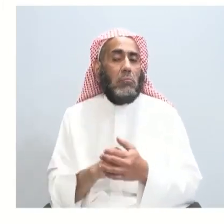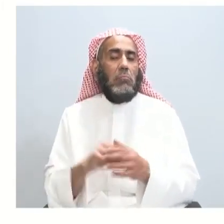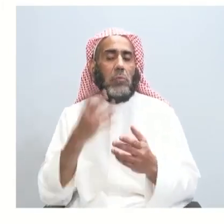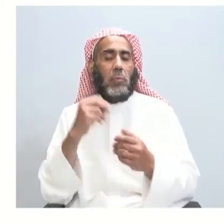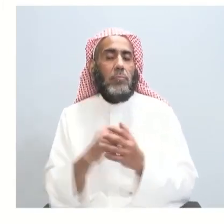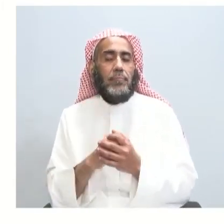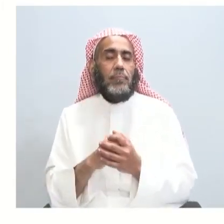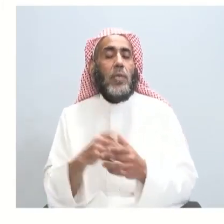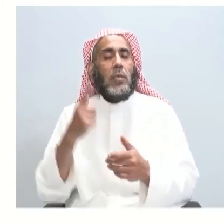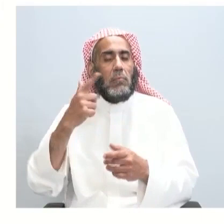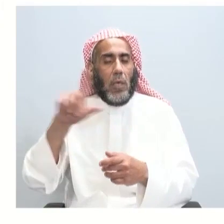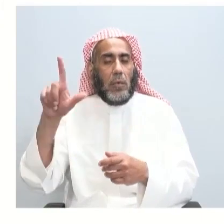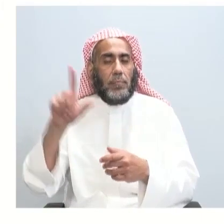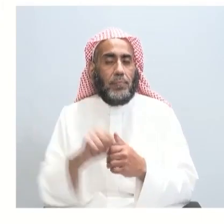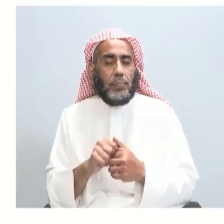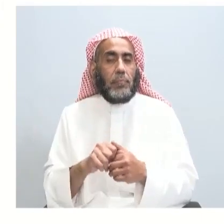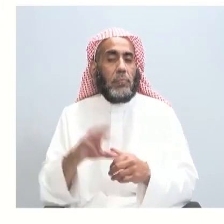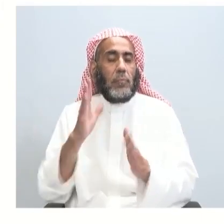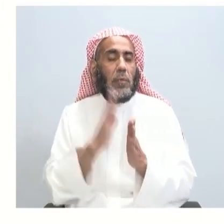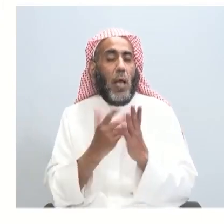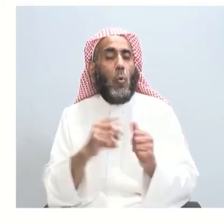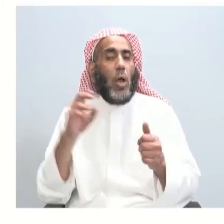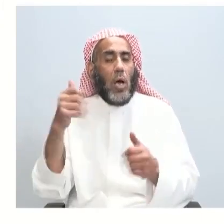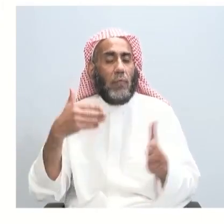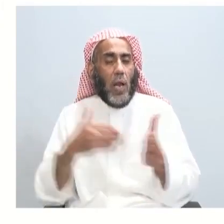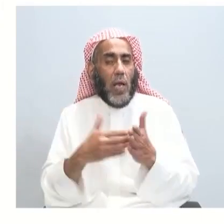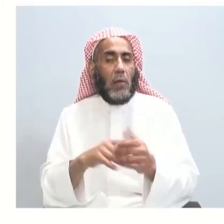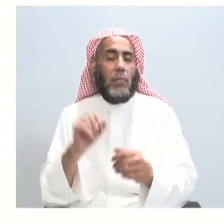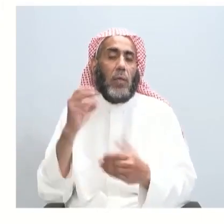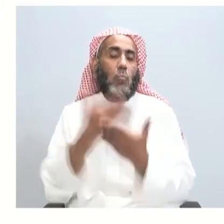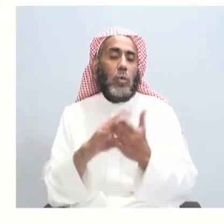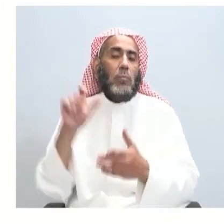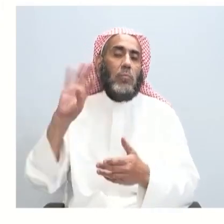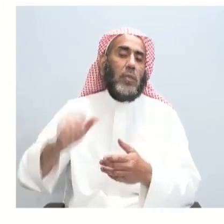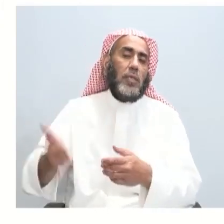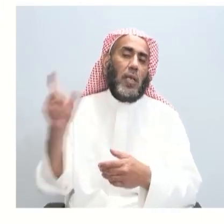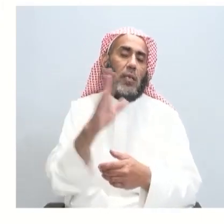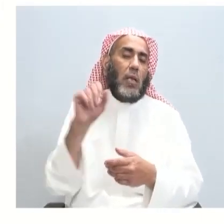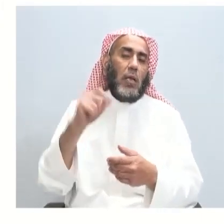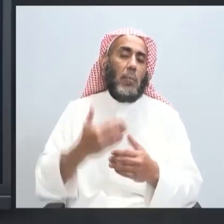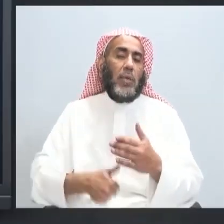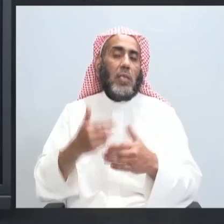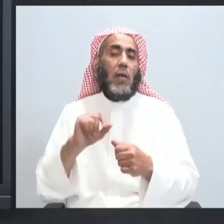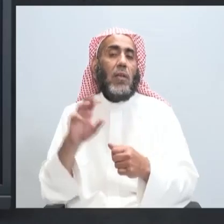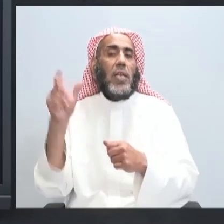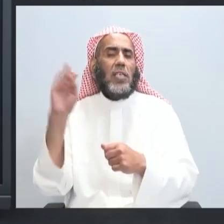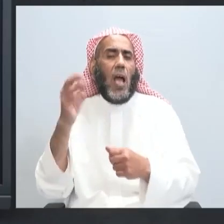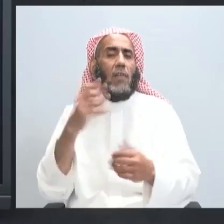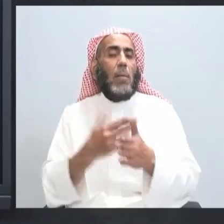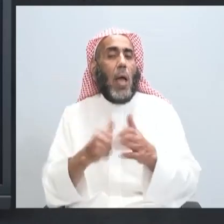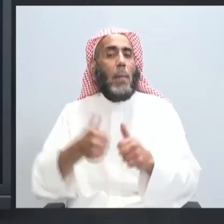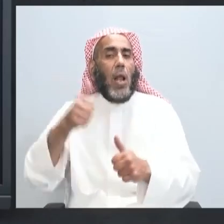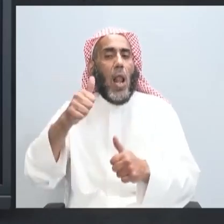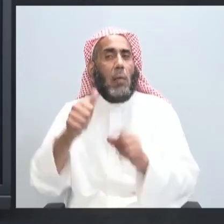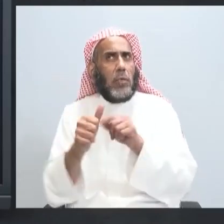جميل احسنتم صحيح الباب هو الحرف الاخير في معجم لسان العرب اذا نشا في باب الهمزه تجد